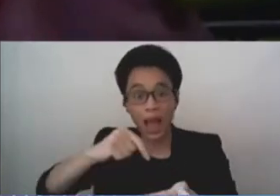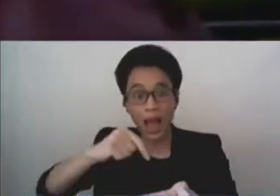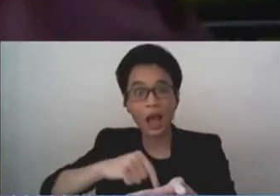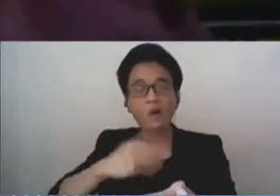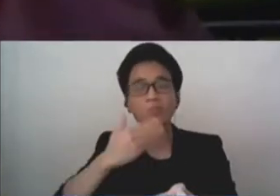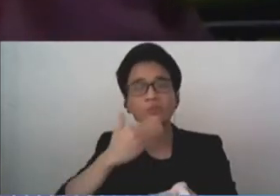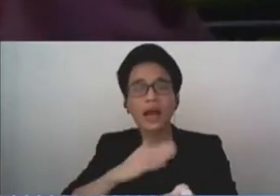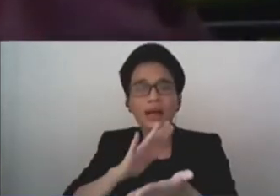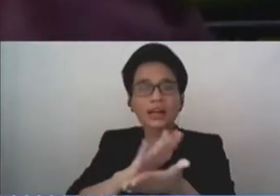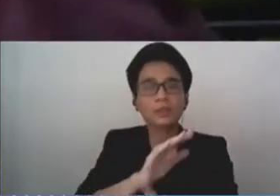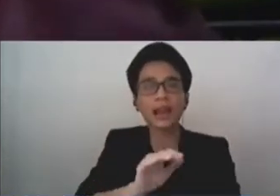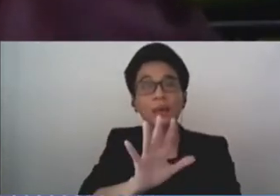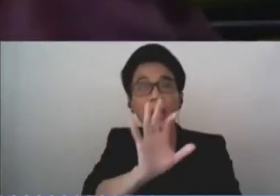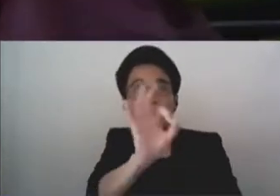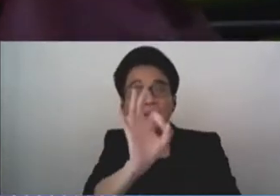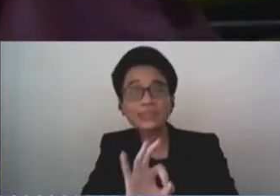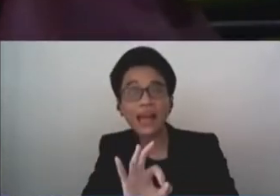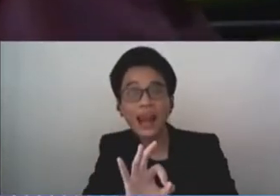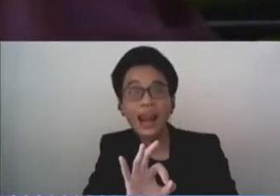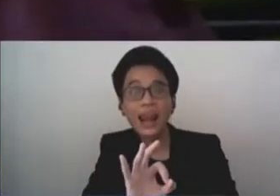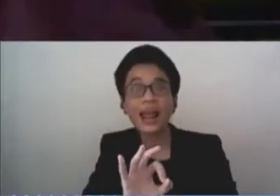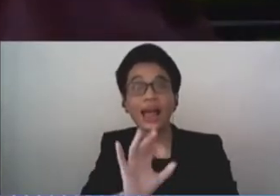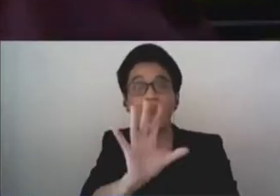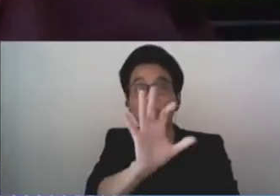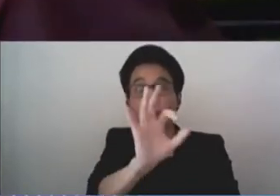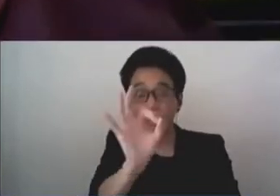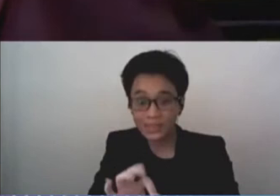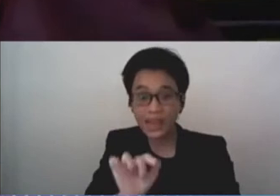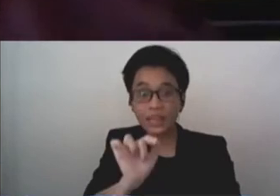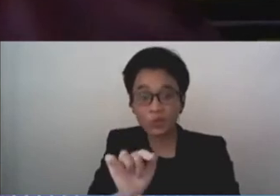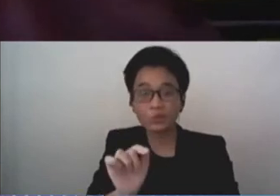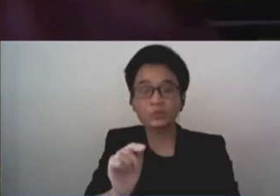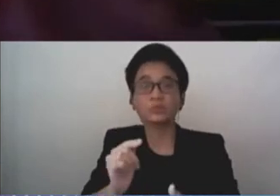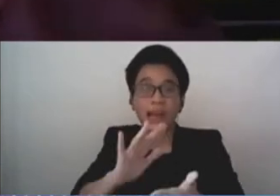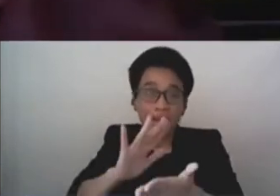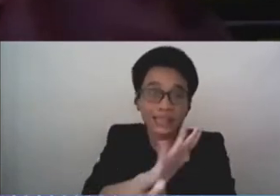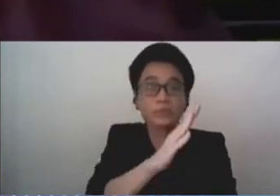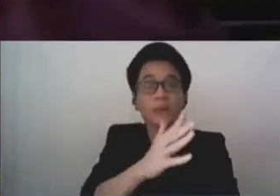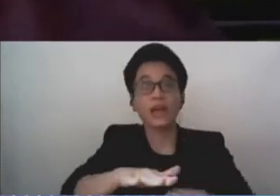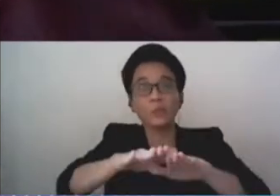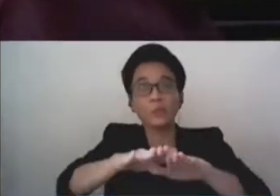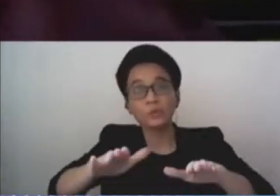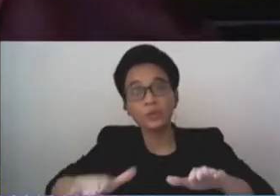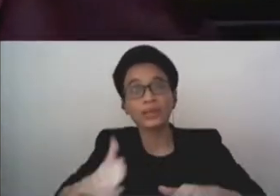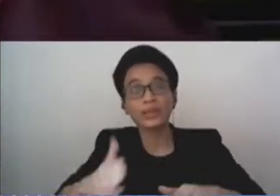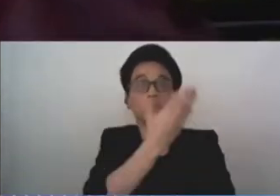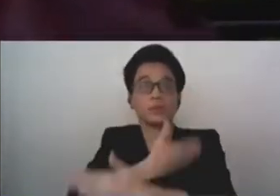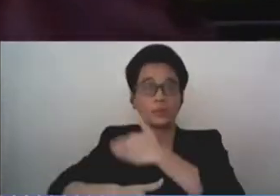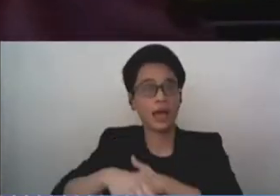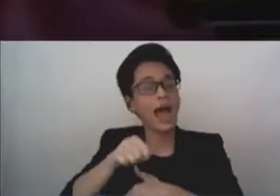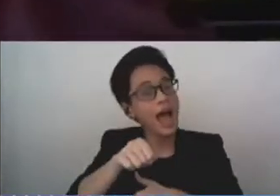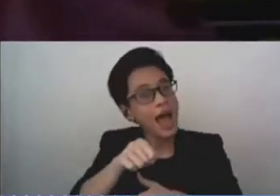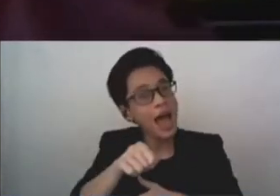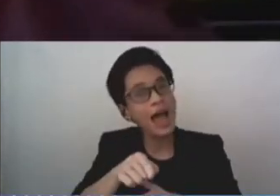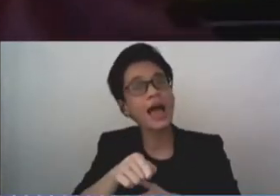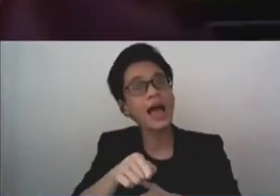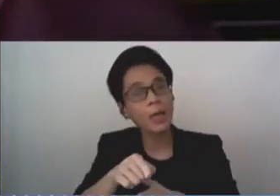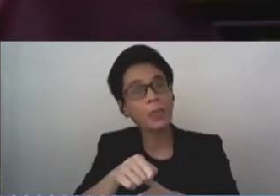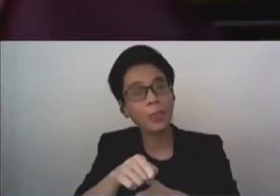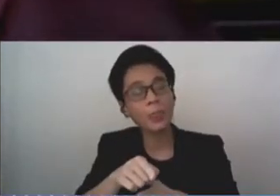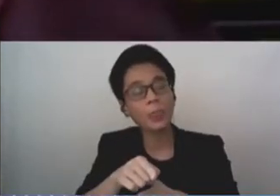per rombongan belajar yang diperuntukkan untuk anak-anak berkebutuhan khusus yang bisa